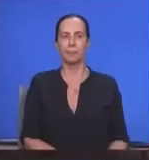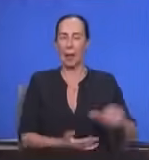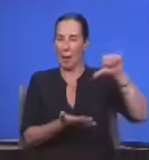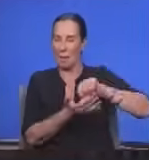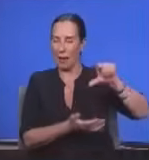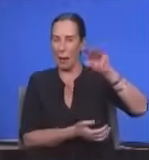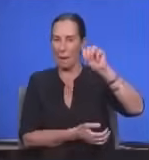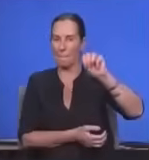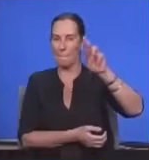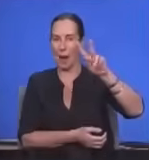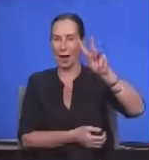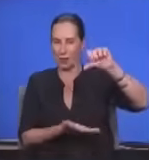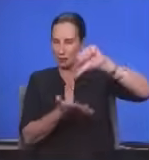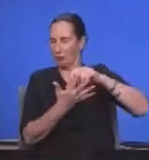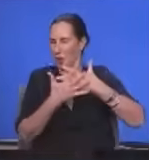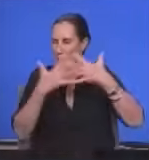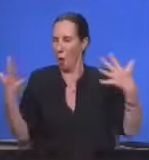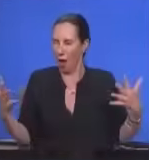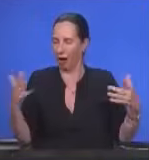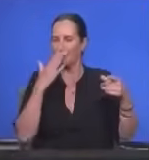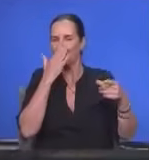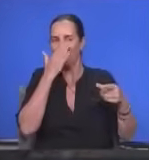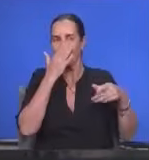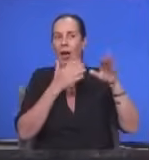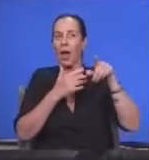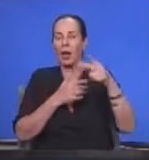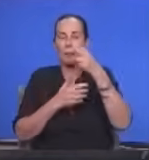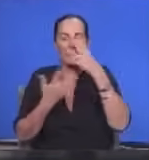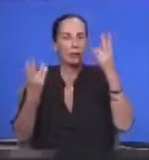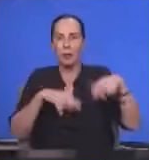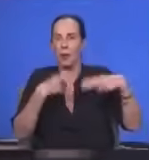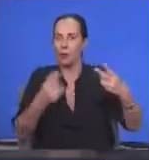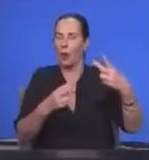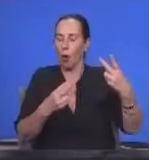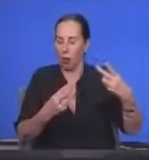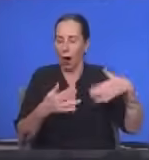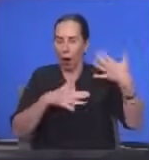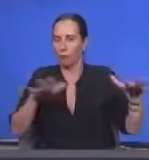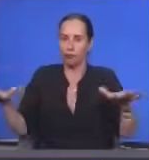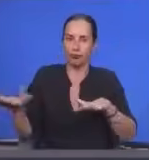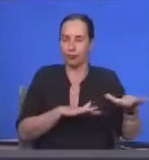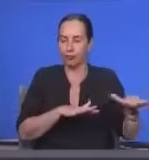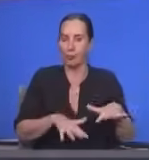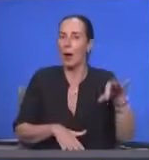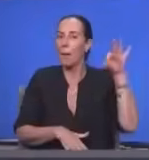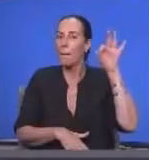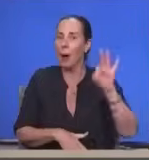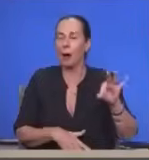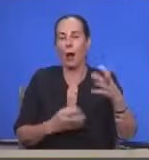בעיר מרקש, המרכז העירוני הגדול ביותר ליד הרי האטלס, מנסים גם הם להתאושש מרעידת האדמה שפקדה חלקים